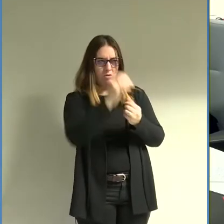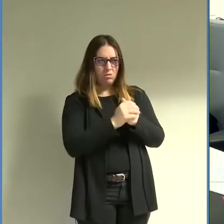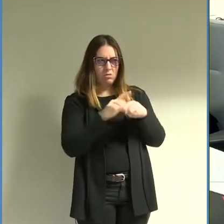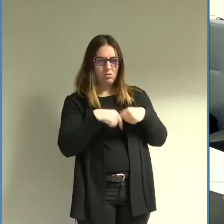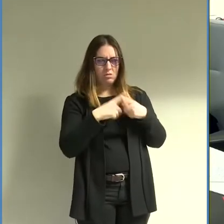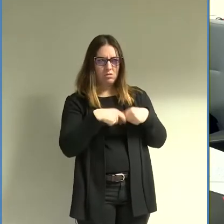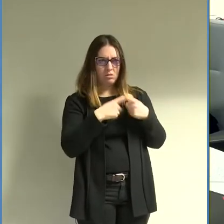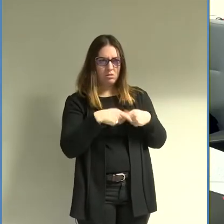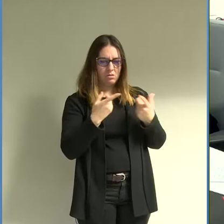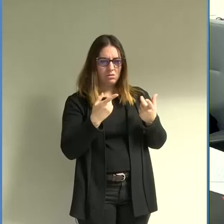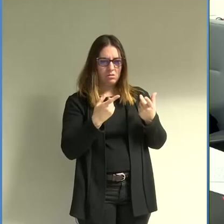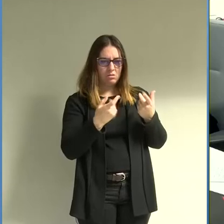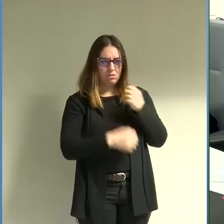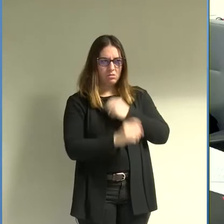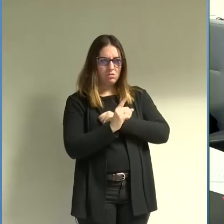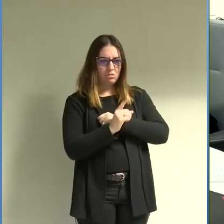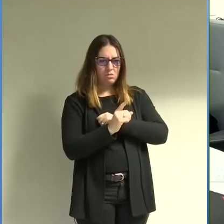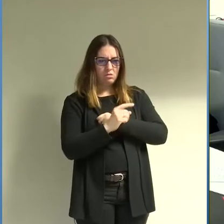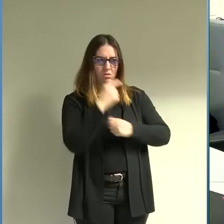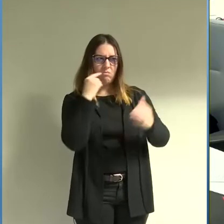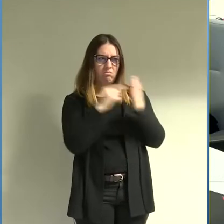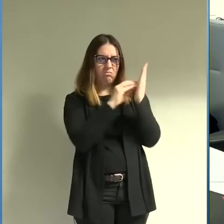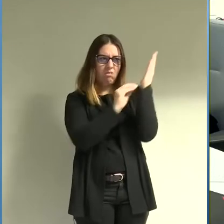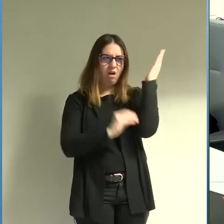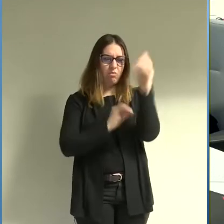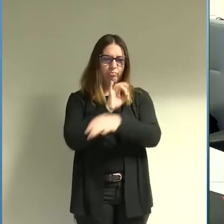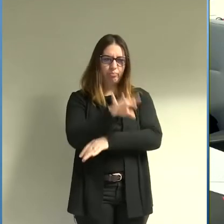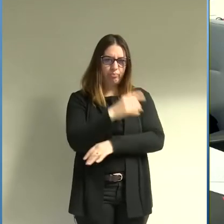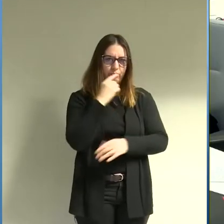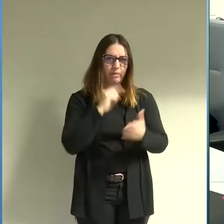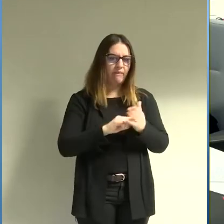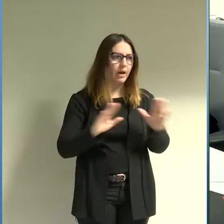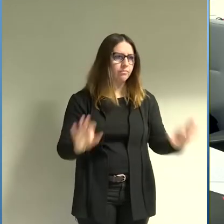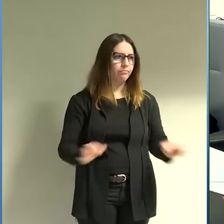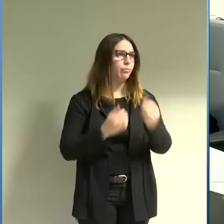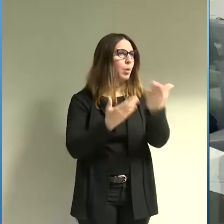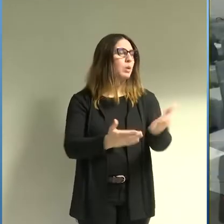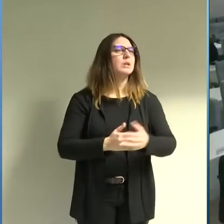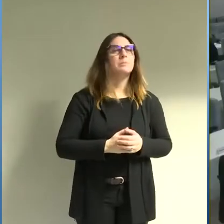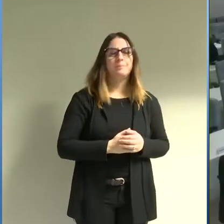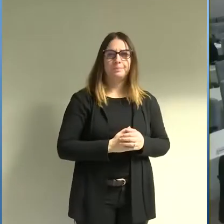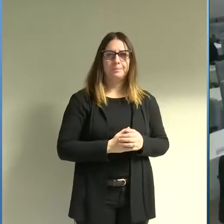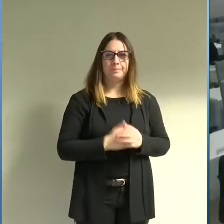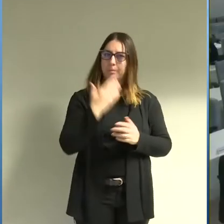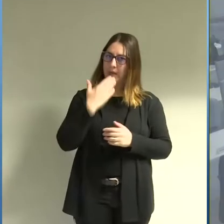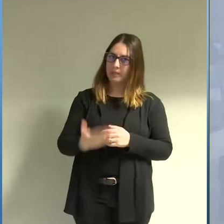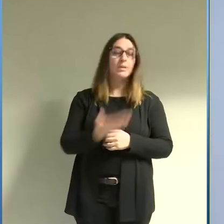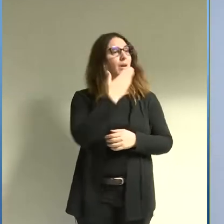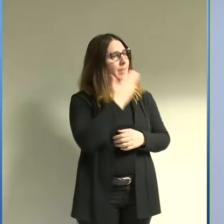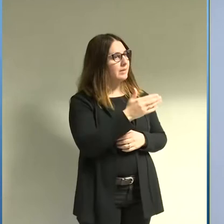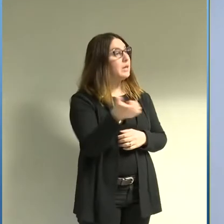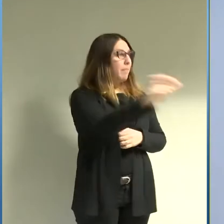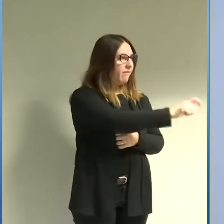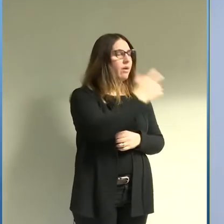ça me semble ça me semble très étrange et je propose donc de repousser l'amendement merci merci monsieur pinel